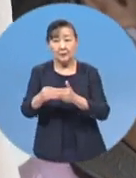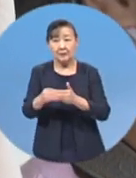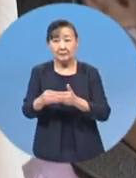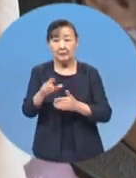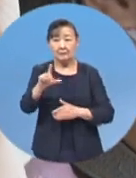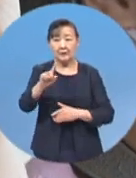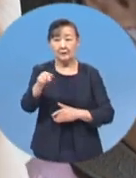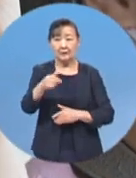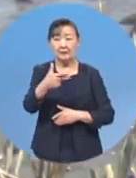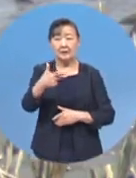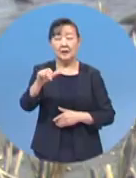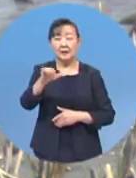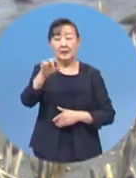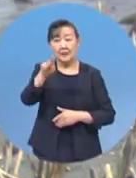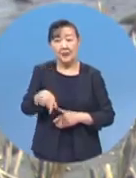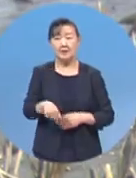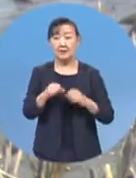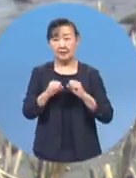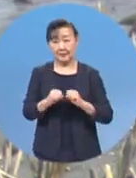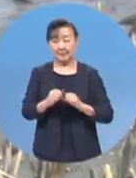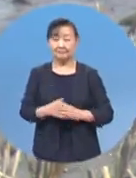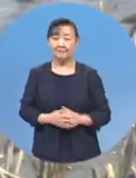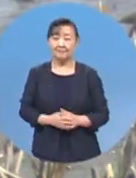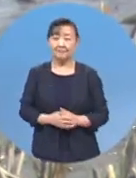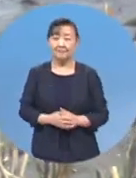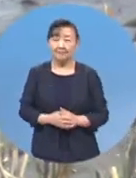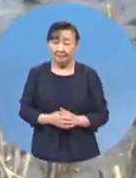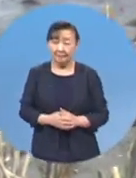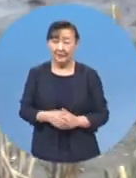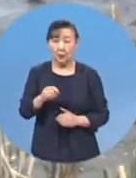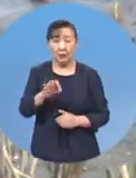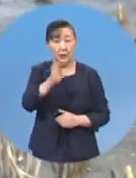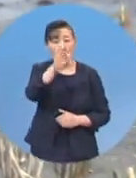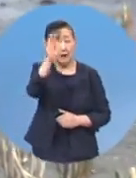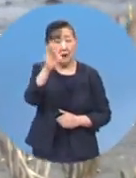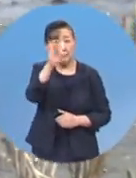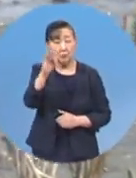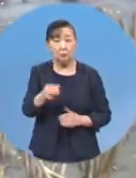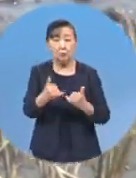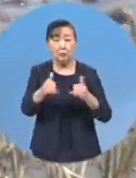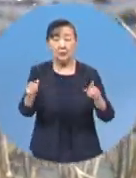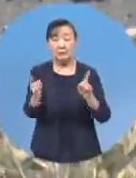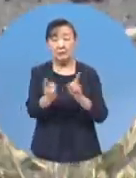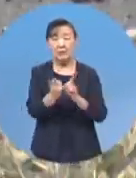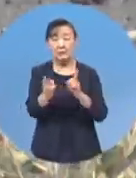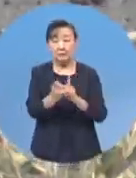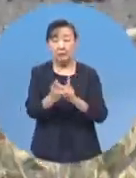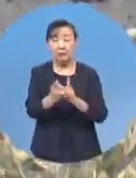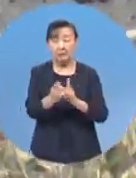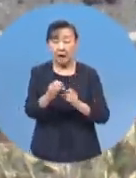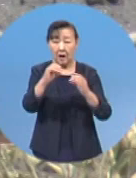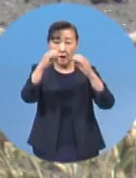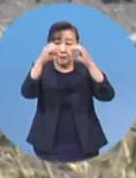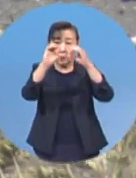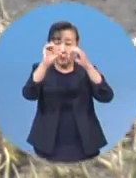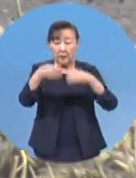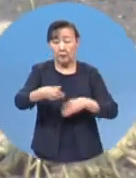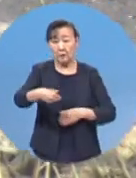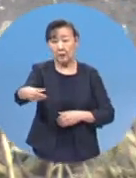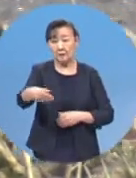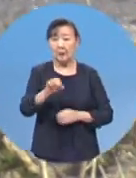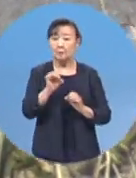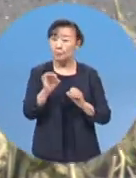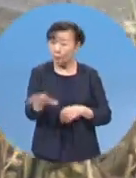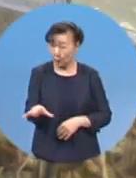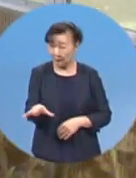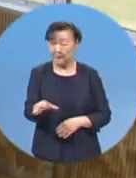ンジャーが常駐しています。また館内で野鳥観察をする方に向けて無料で双眼鏡の貸し出しも行っ